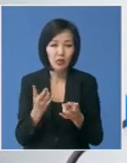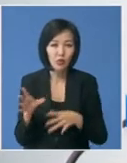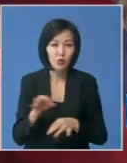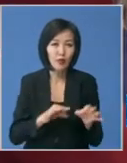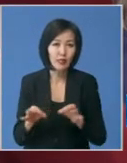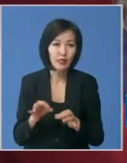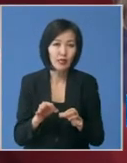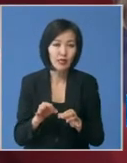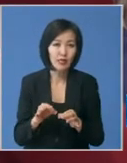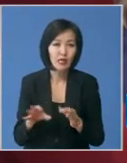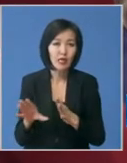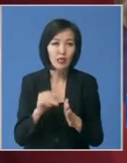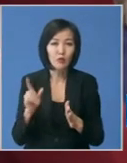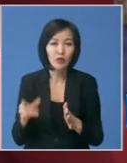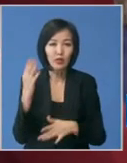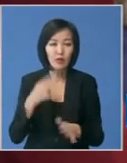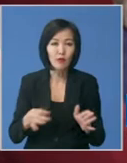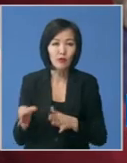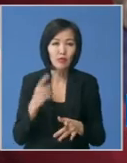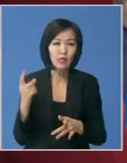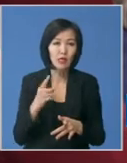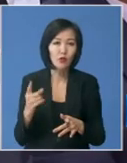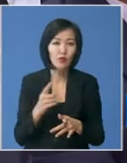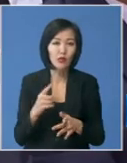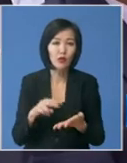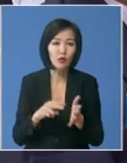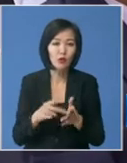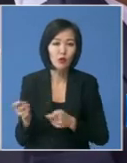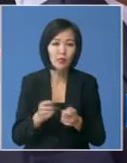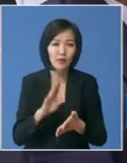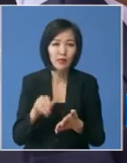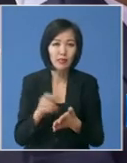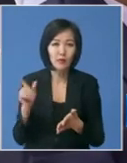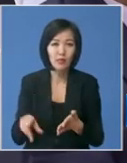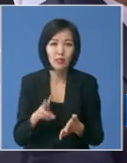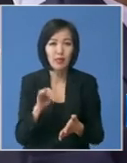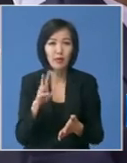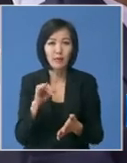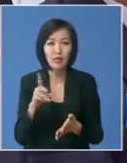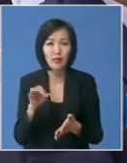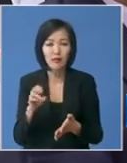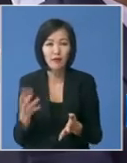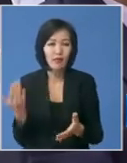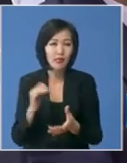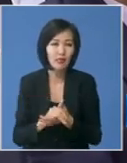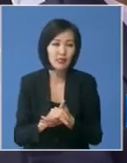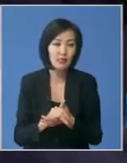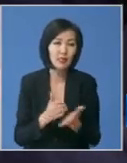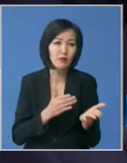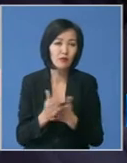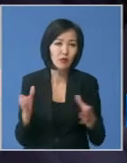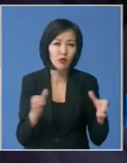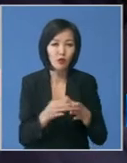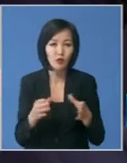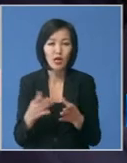қалауларына Алматы облыстық экономика және бюджеттік жоспарлау басқармасының басшысы Жомарт Әмірханов таныстырды. Әрі функционалдық топтар бойынша